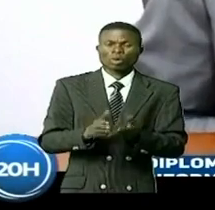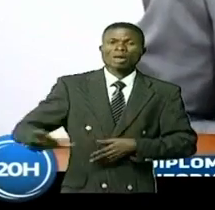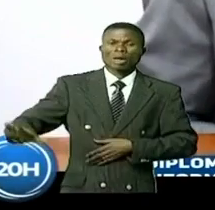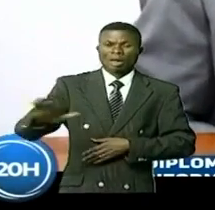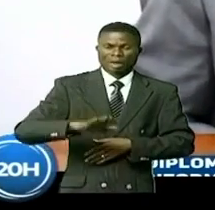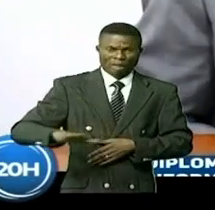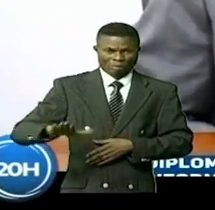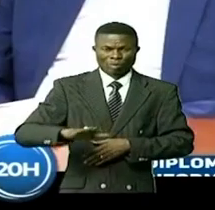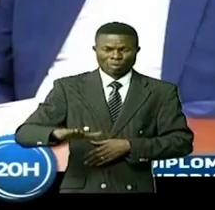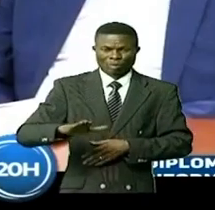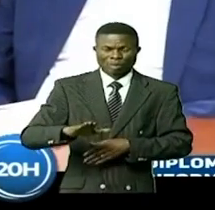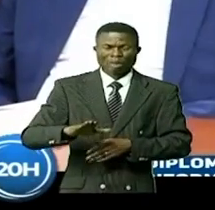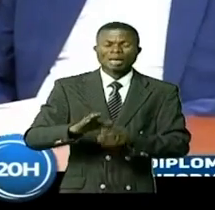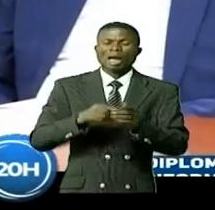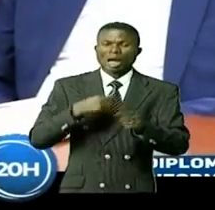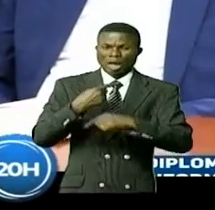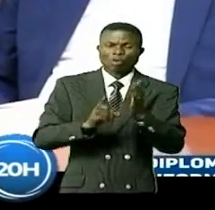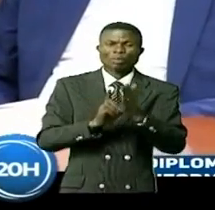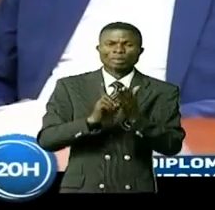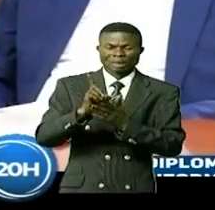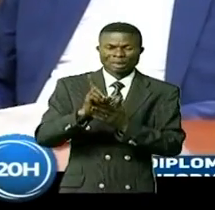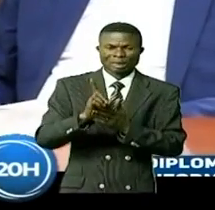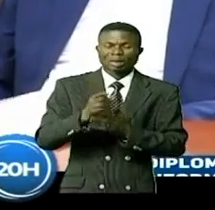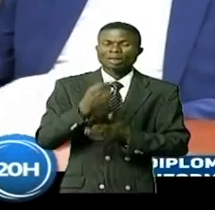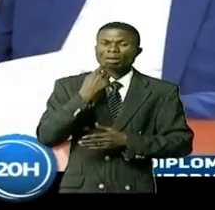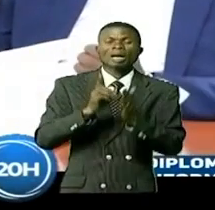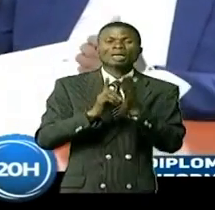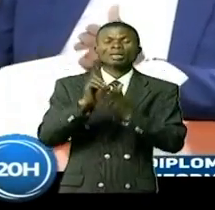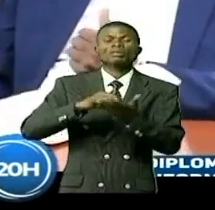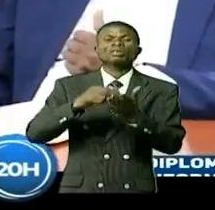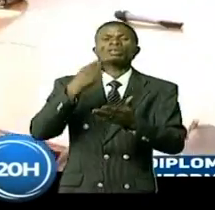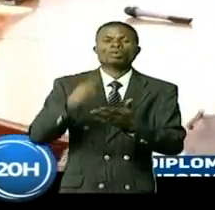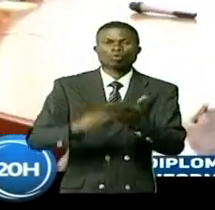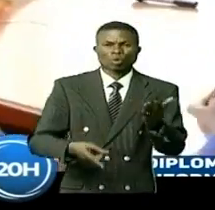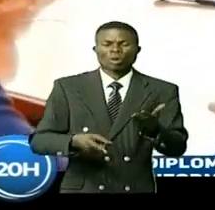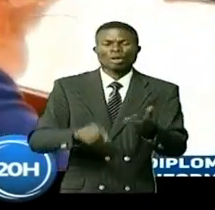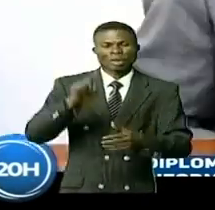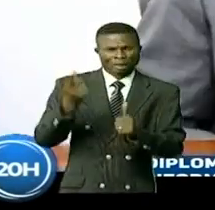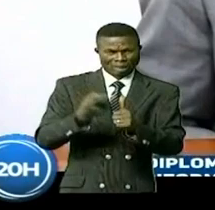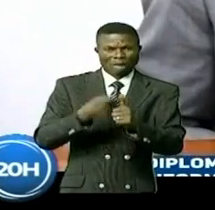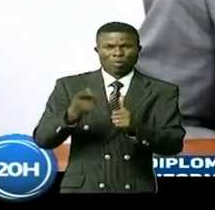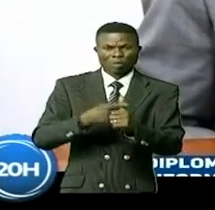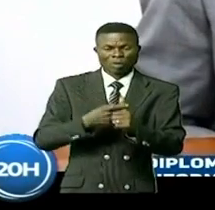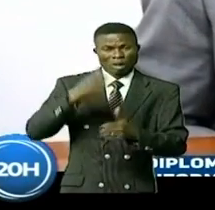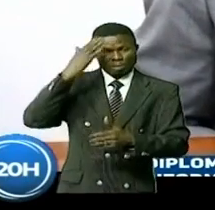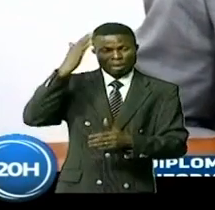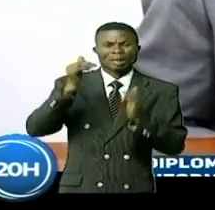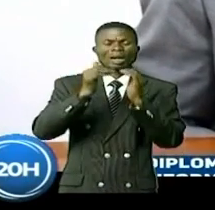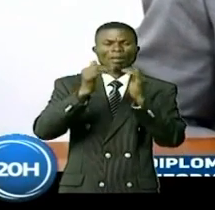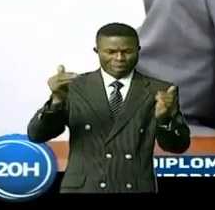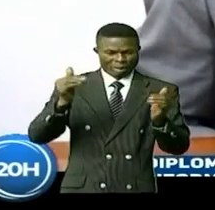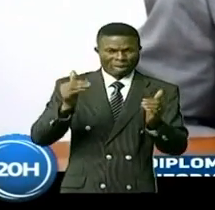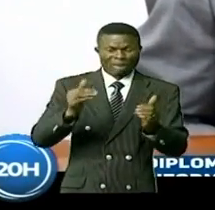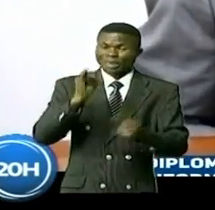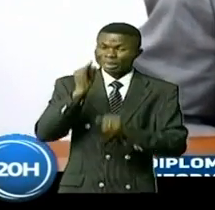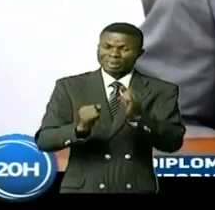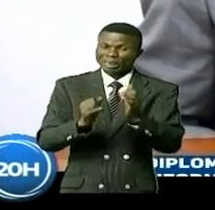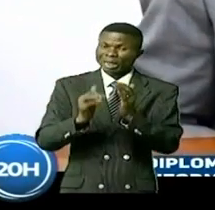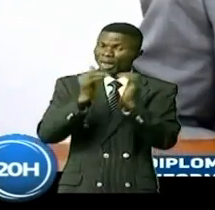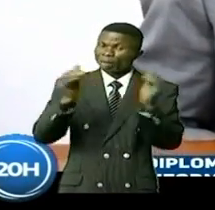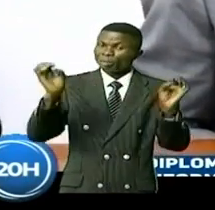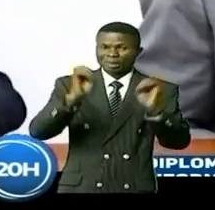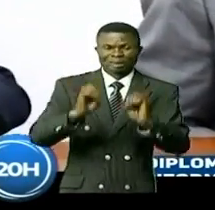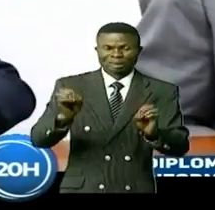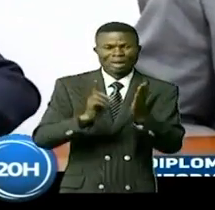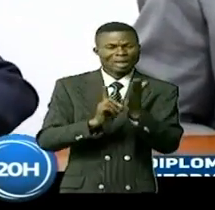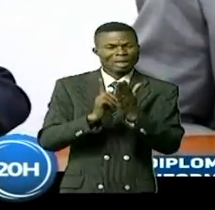voie de développement. Et qui dit développement doit d'abord penser à la paix. Parce que s'il n'y a